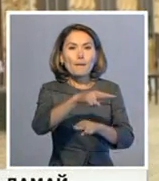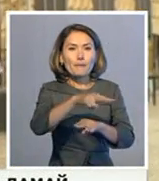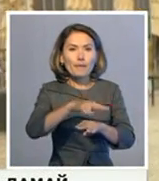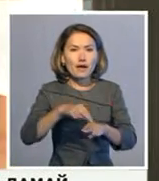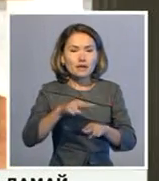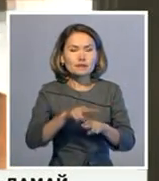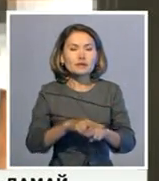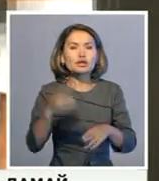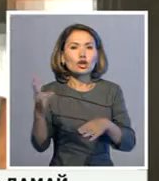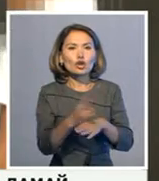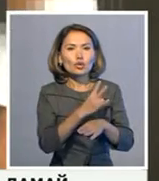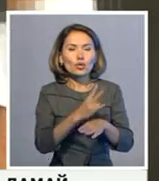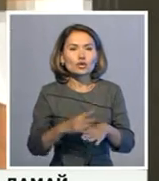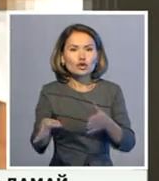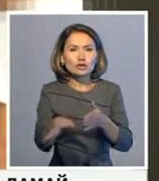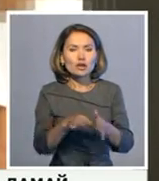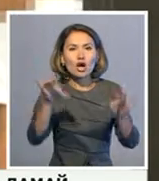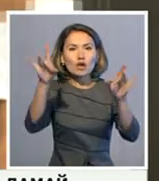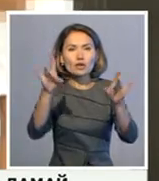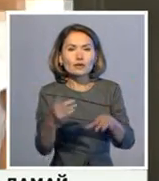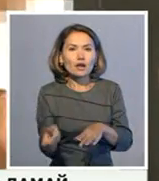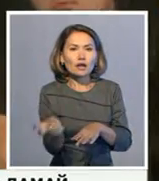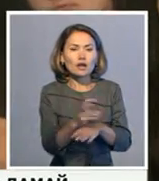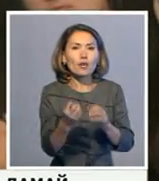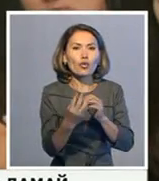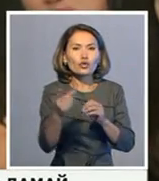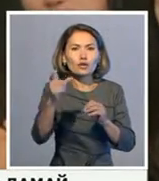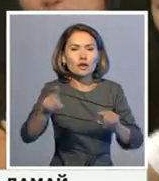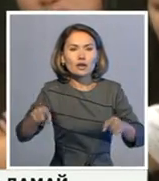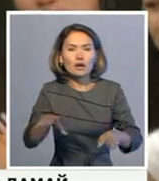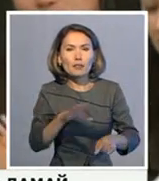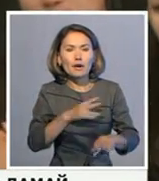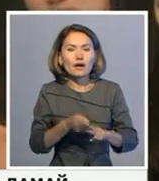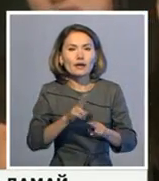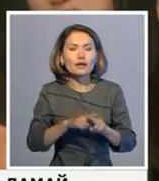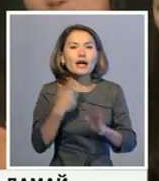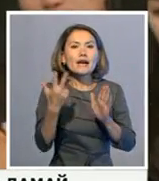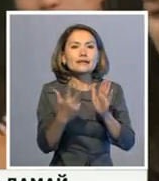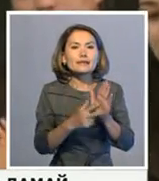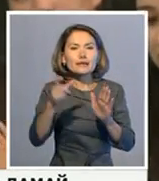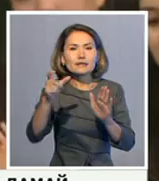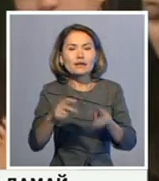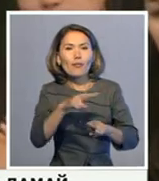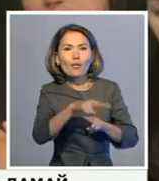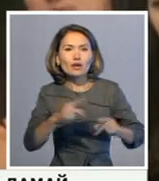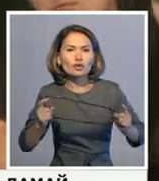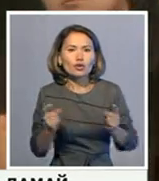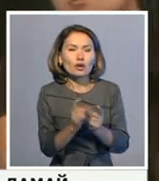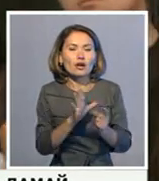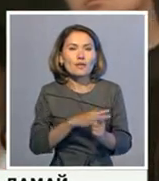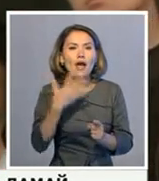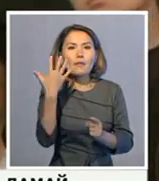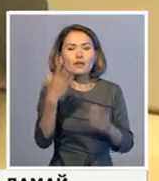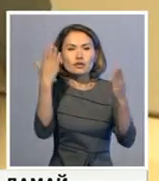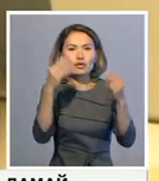басқармасына алып кетеді. Мейрамхана қонақтары тек бірнеше сағаттан соң босатылды. Ал мекеменің 8 қызметкері полицейлерге қарсылық көрсеткендері үшін 5 тәулікке